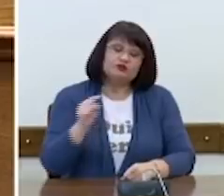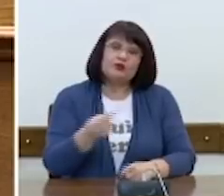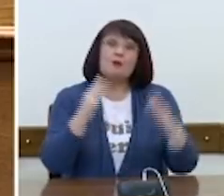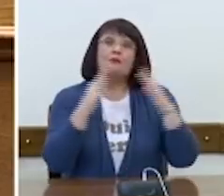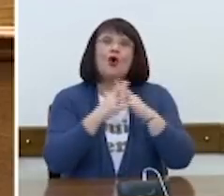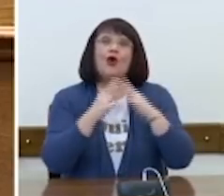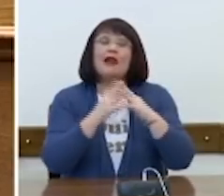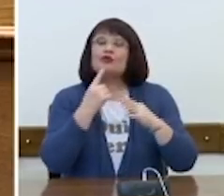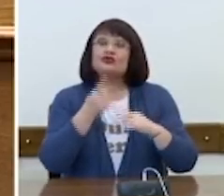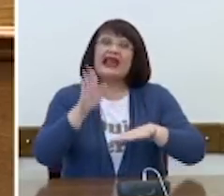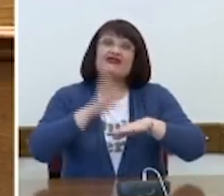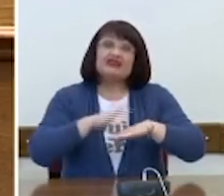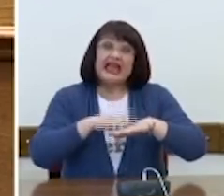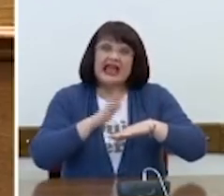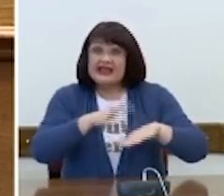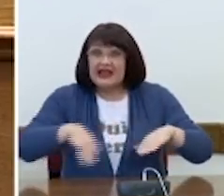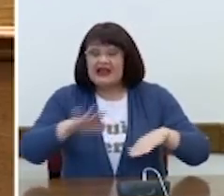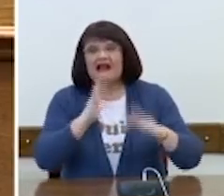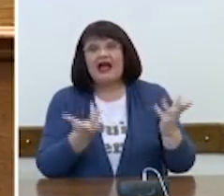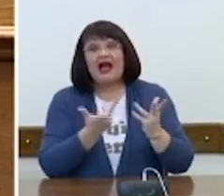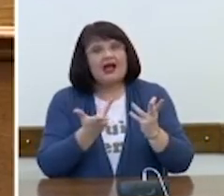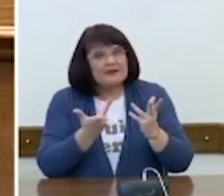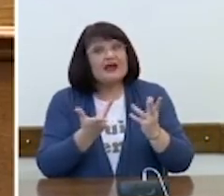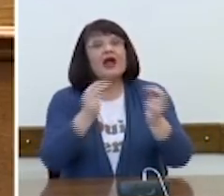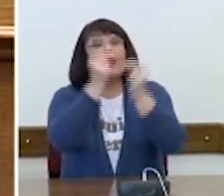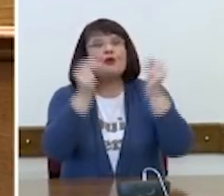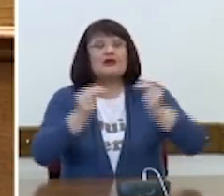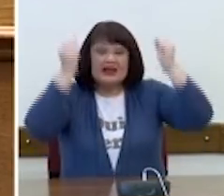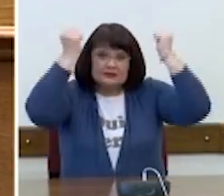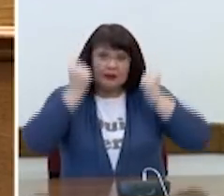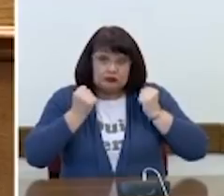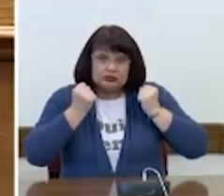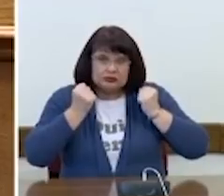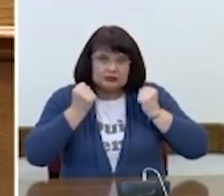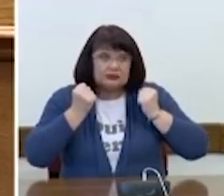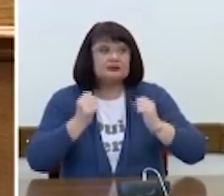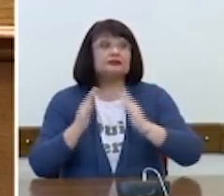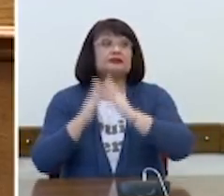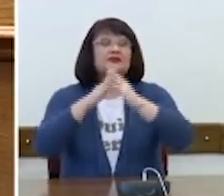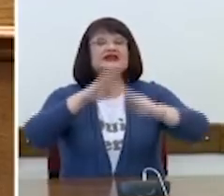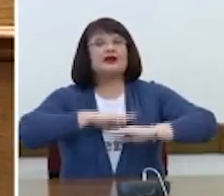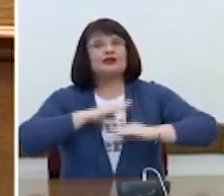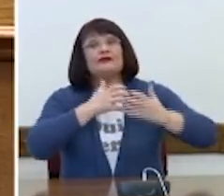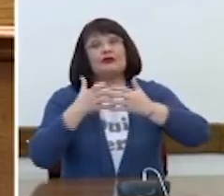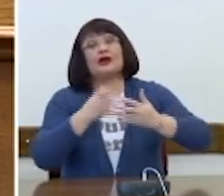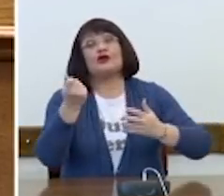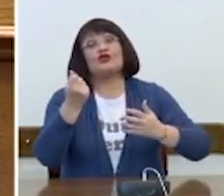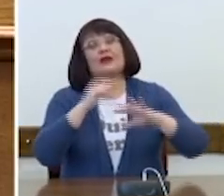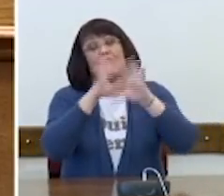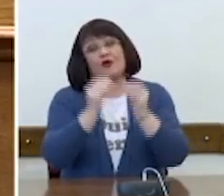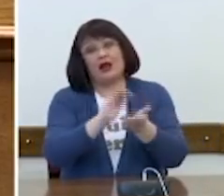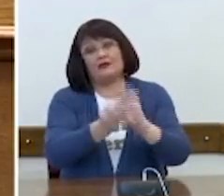τις αιτίες τους, τα αδιφάγα καπιταλιστικά συμφέροντα, στρατιωτικά, βιομηχανικά, οικονομικά συμπλέγματα.